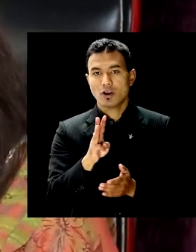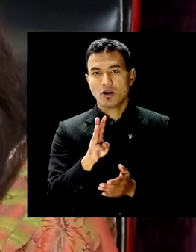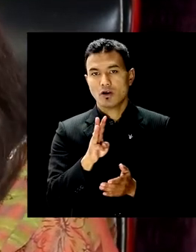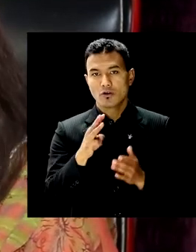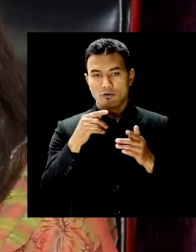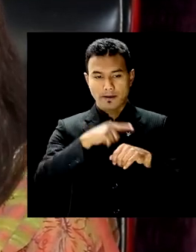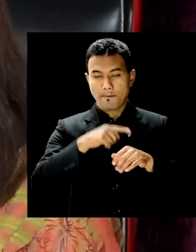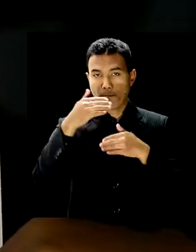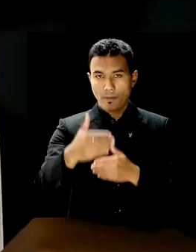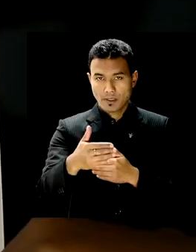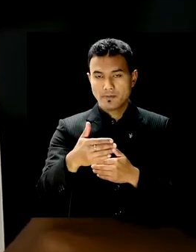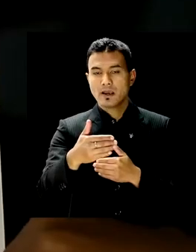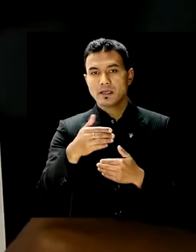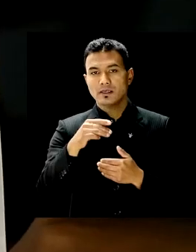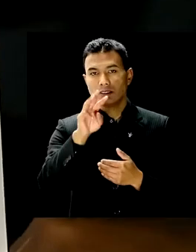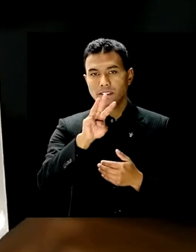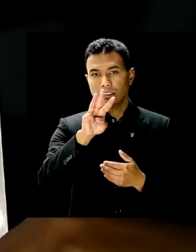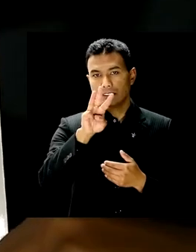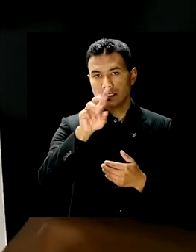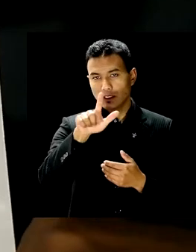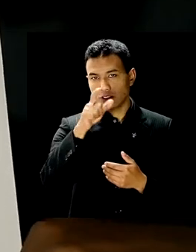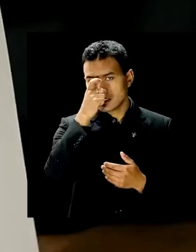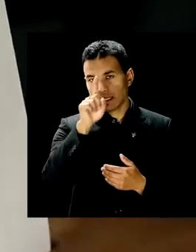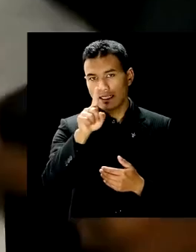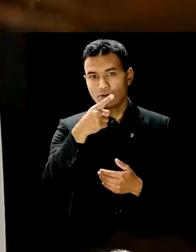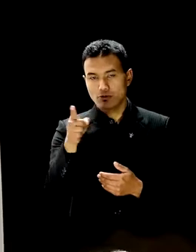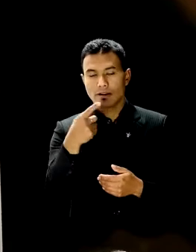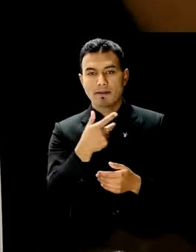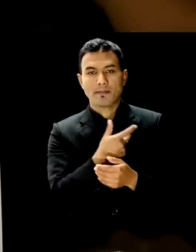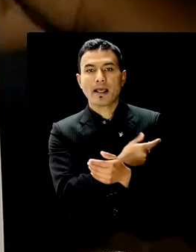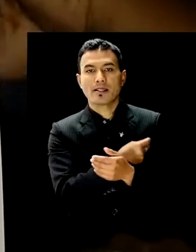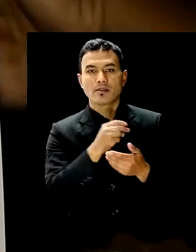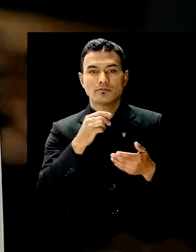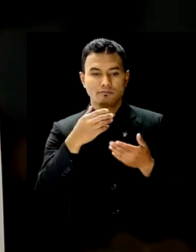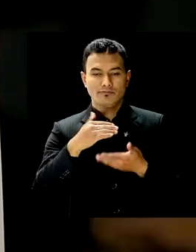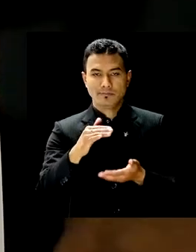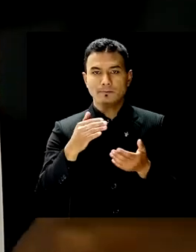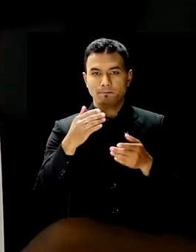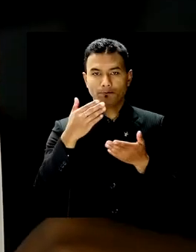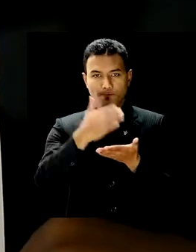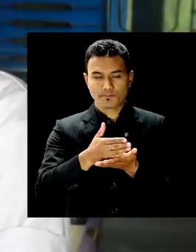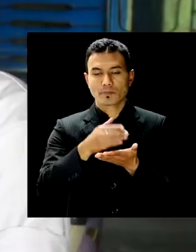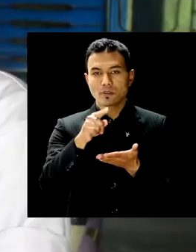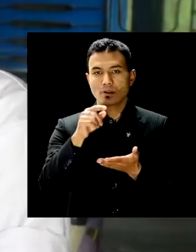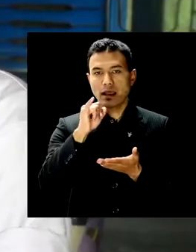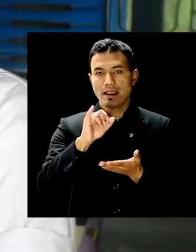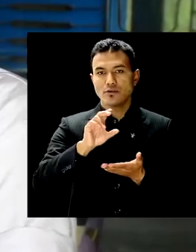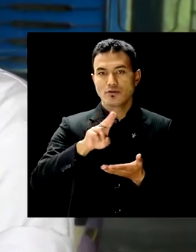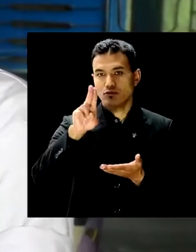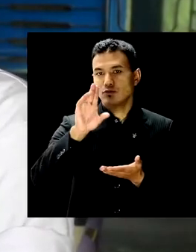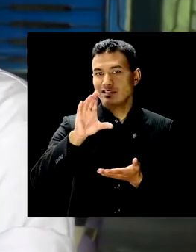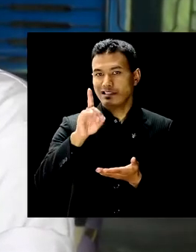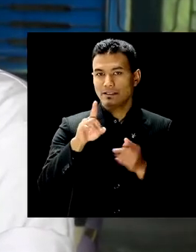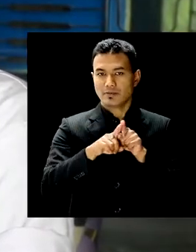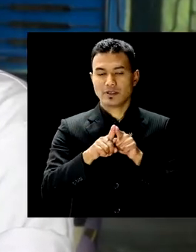3 वर्षको अवधिमा चाहिँ हामीले चाहिँ 3701 चाहिँ इम्प्लान्ट केस गरेका छौँ भने चाहिँ हामीले चाहिँ 37 चाहिँ आइसिडीको केसहरू पनि गरेका